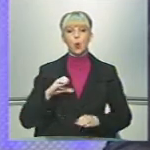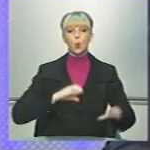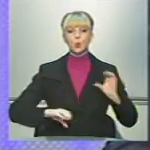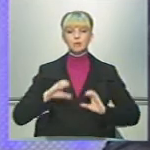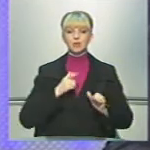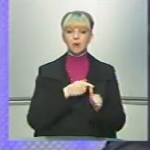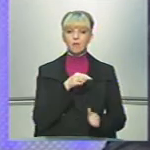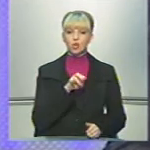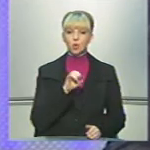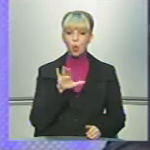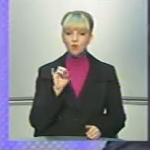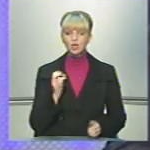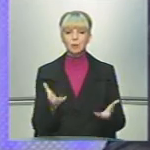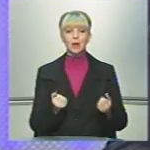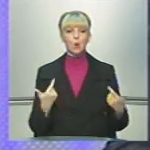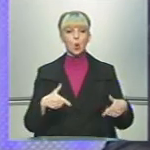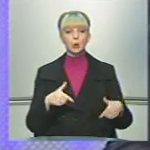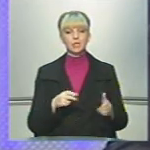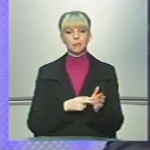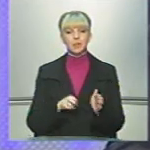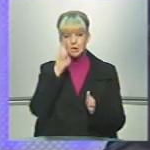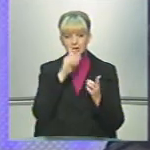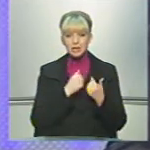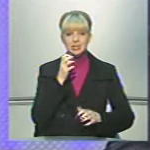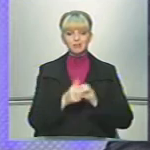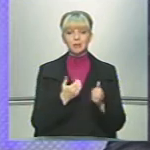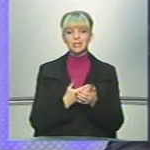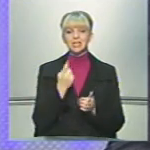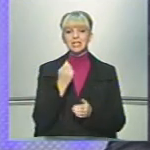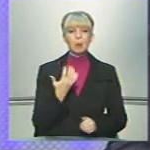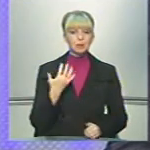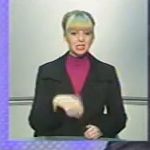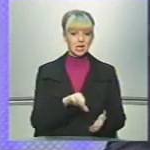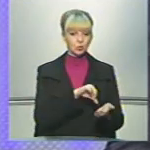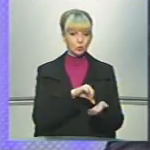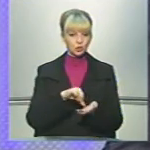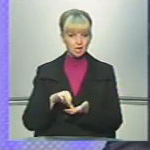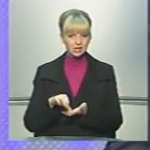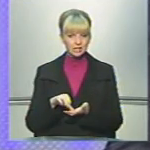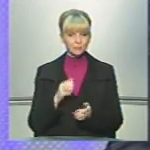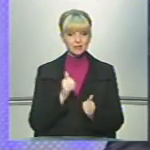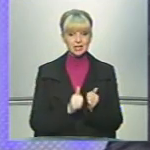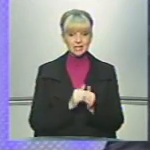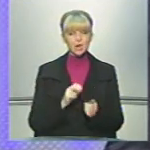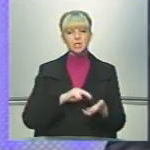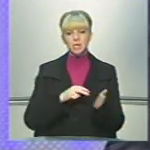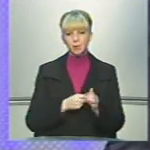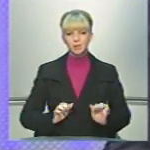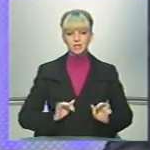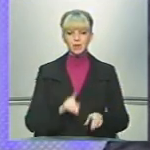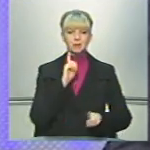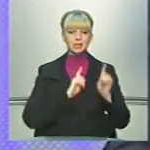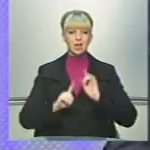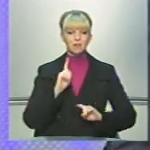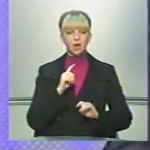імені Юрія Федьковича приймає гостей з 7 країн світу, близько 150 учасників. Серед запланованих заходів –